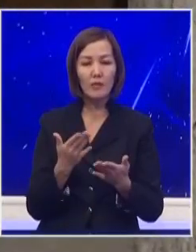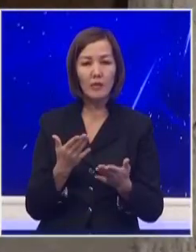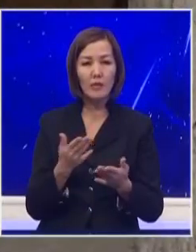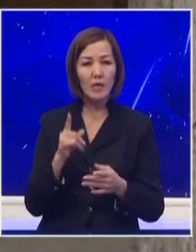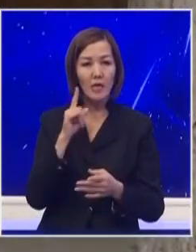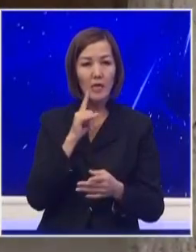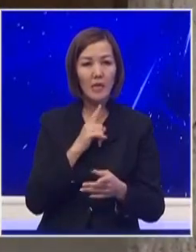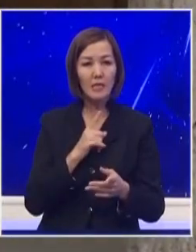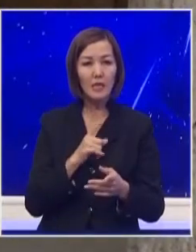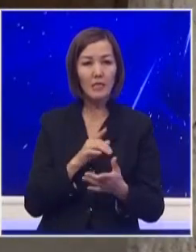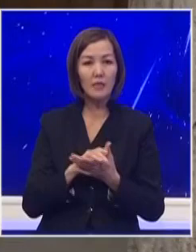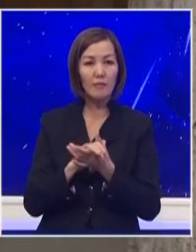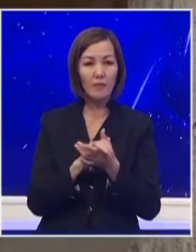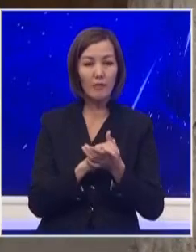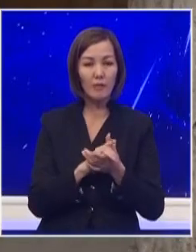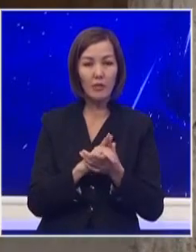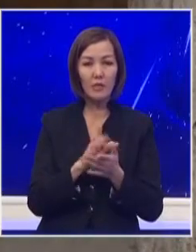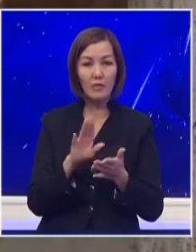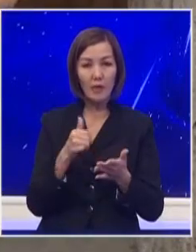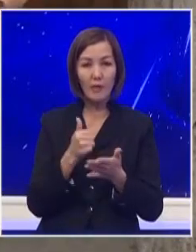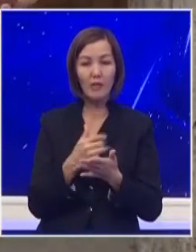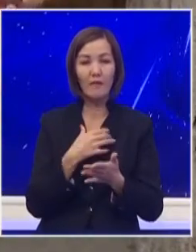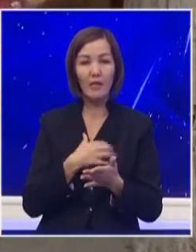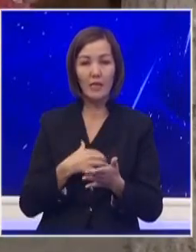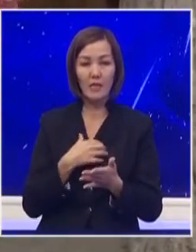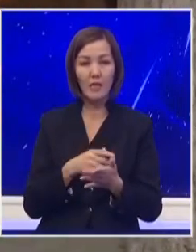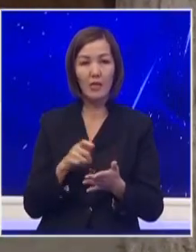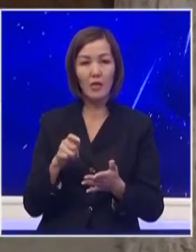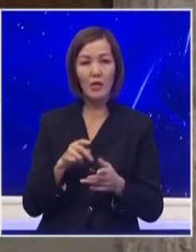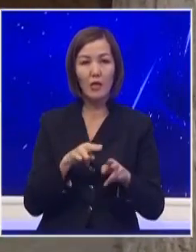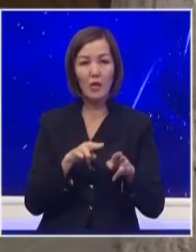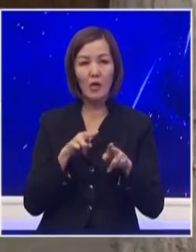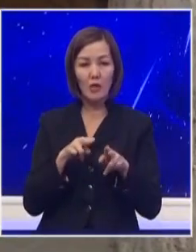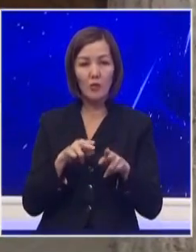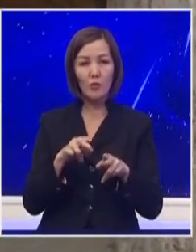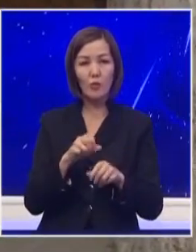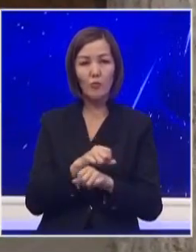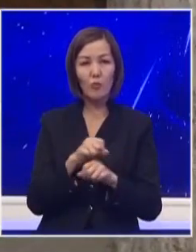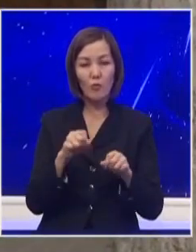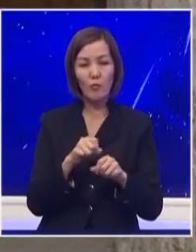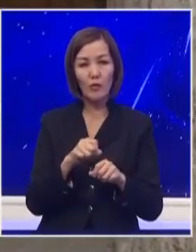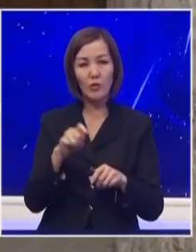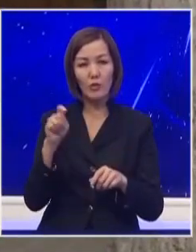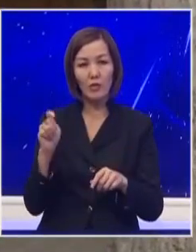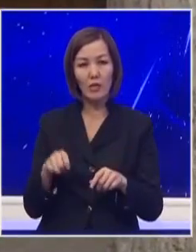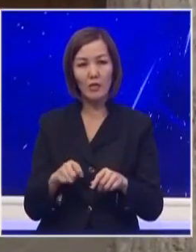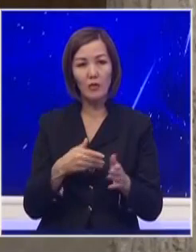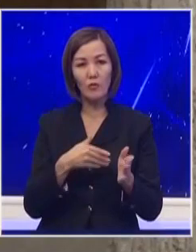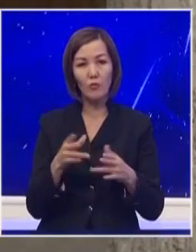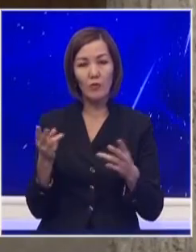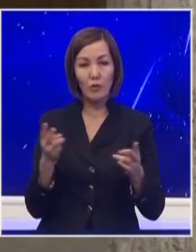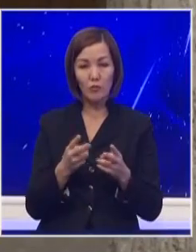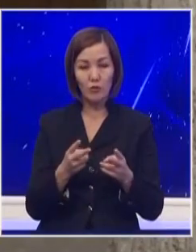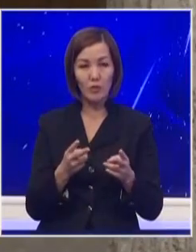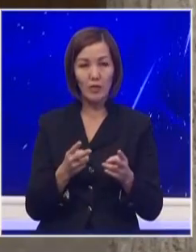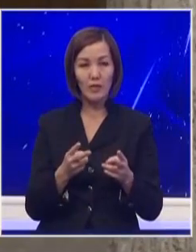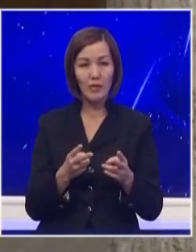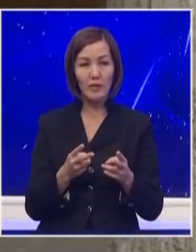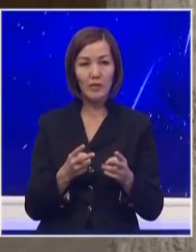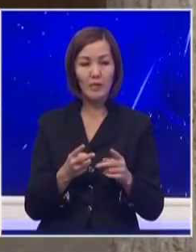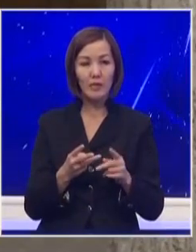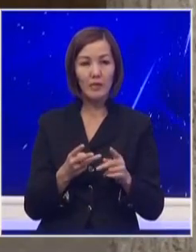жағдайға үйренді. Соған мемлекет қолдау көрсету керек жаңағы. Ел әлеуетінің ұрпақ келешегінің қалай болуы әуелі көш